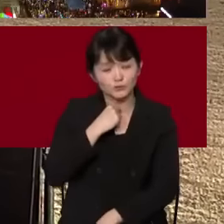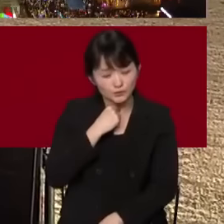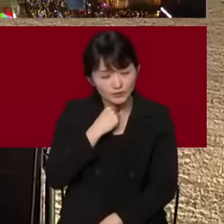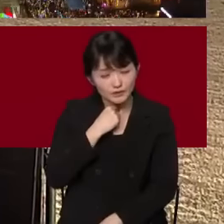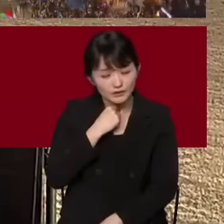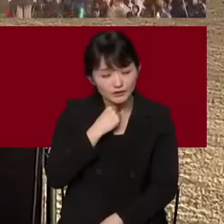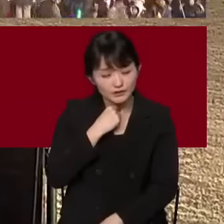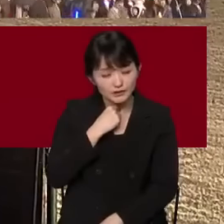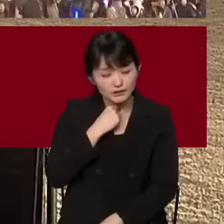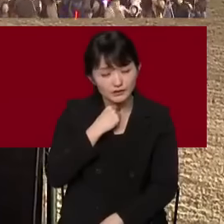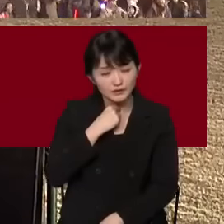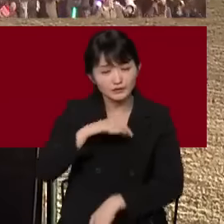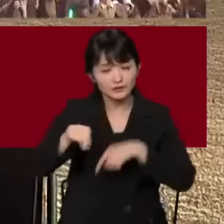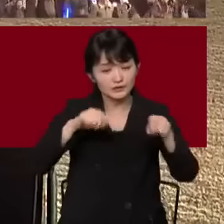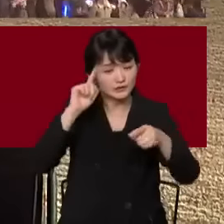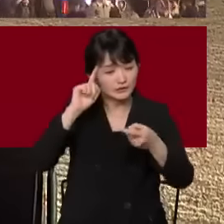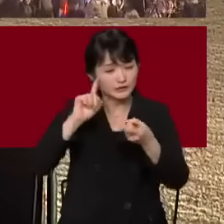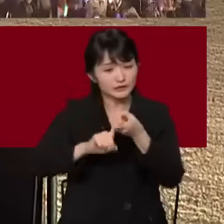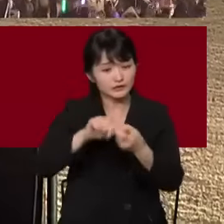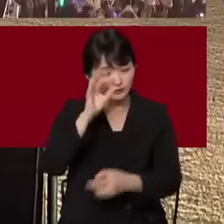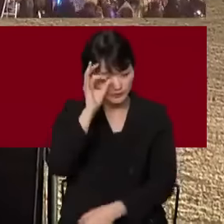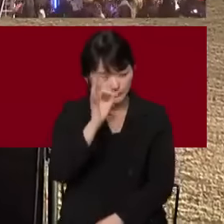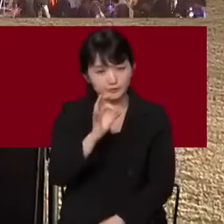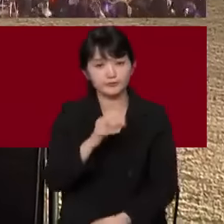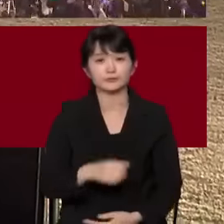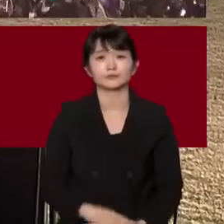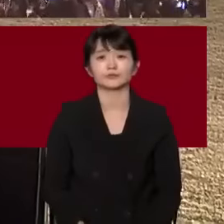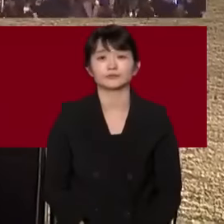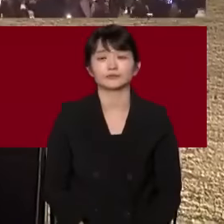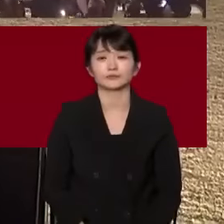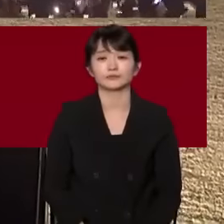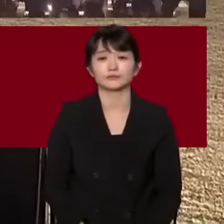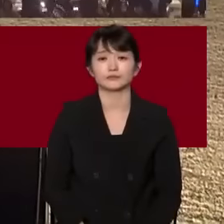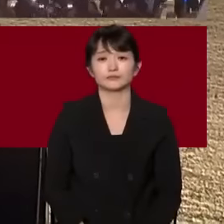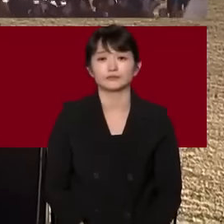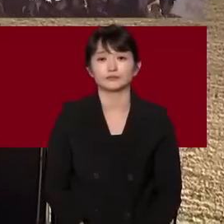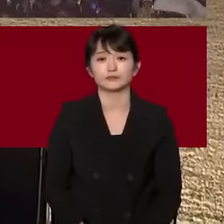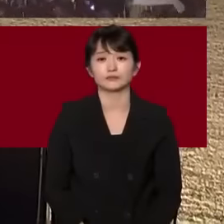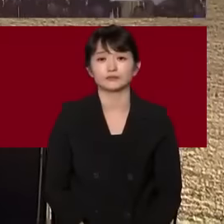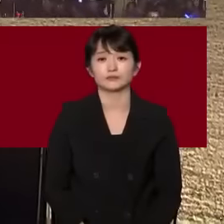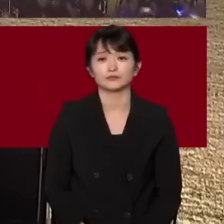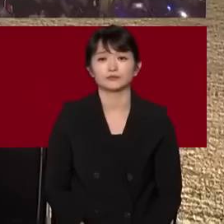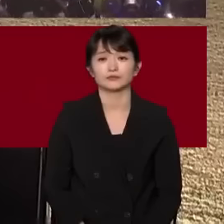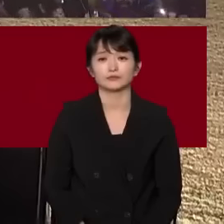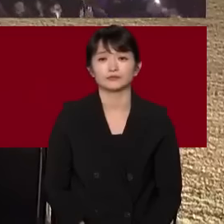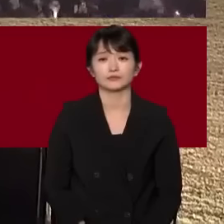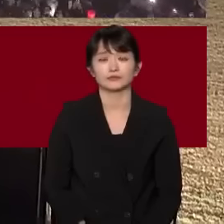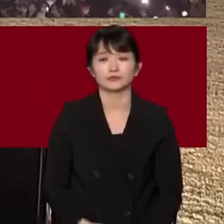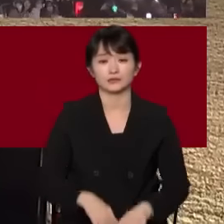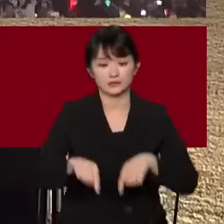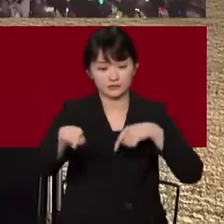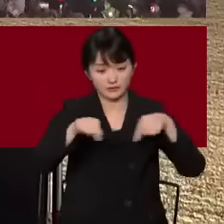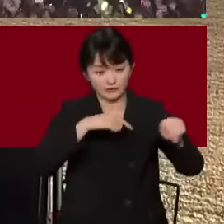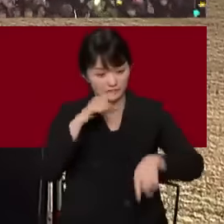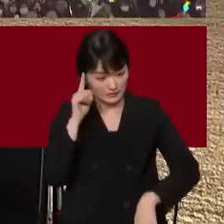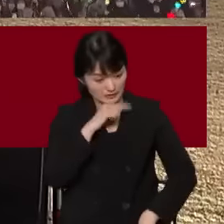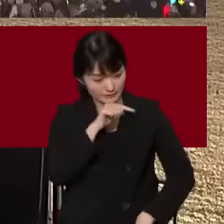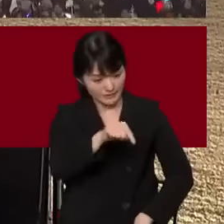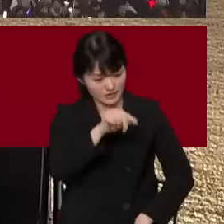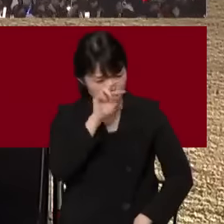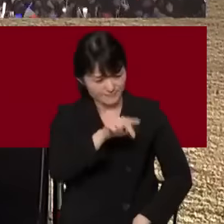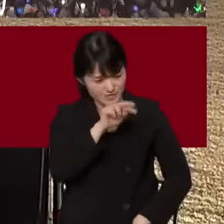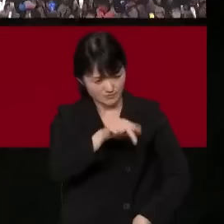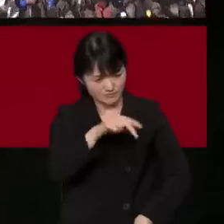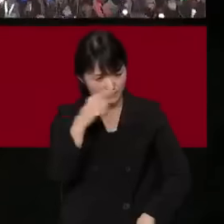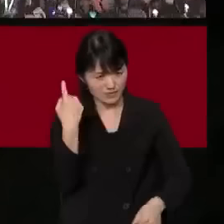관심 있게 정치를 지켜보시고 관심 있게 정말 나쁜 방향으로 가는 정치는 탓하시고